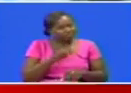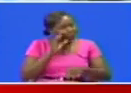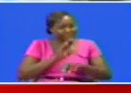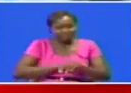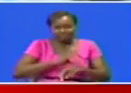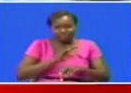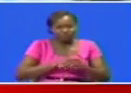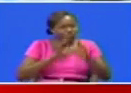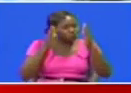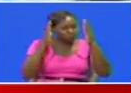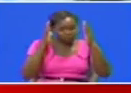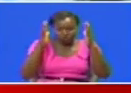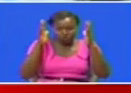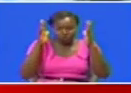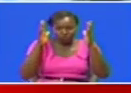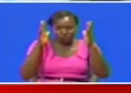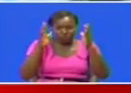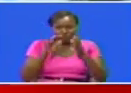Sasa tunaruhusi kwa mama chochote.